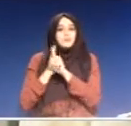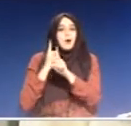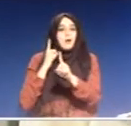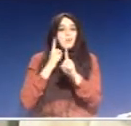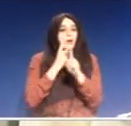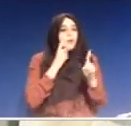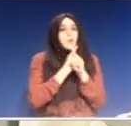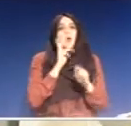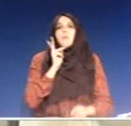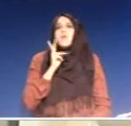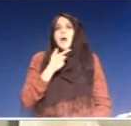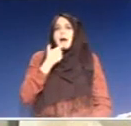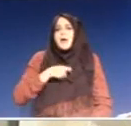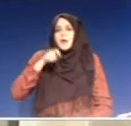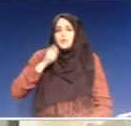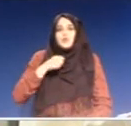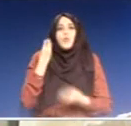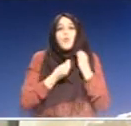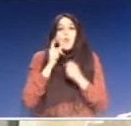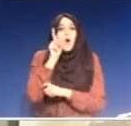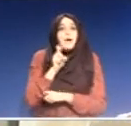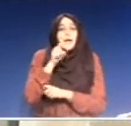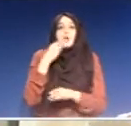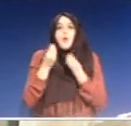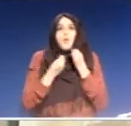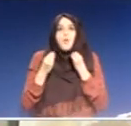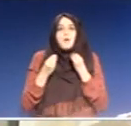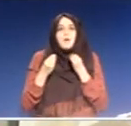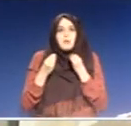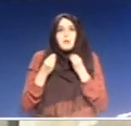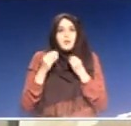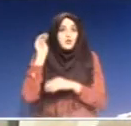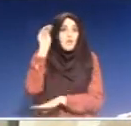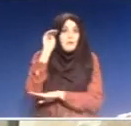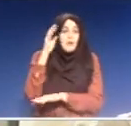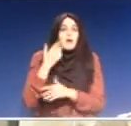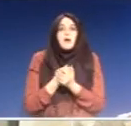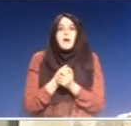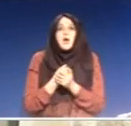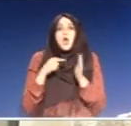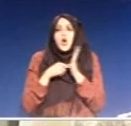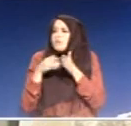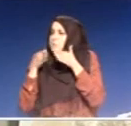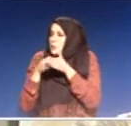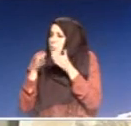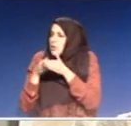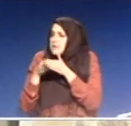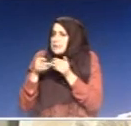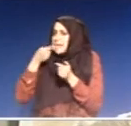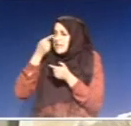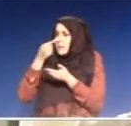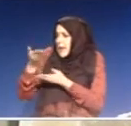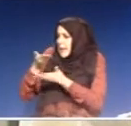لأن القاضي أو المحقق أو الحاكم حينما يستشير الخبير